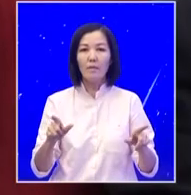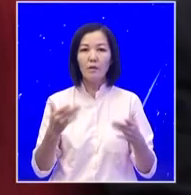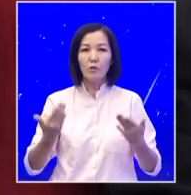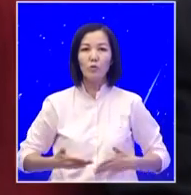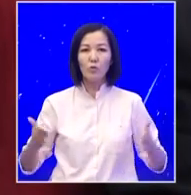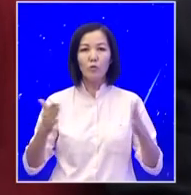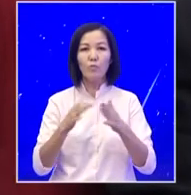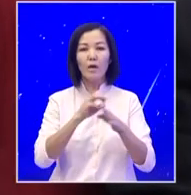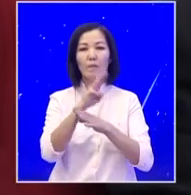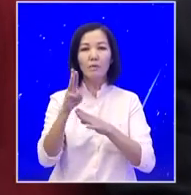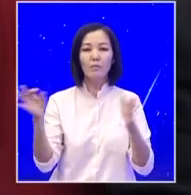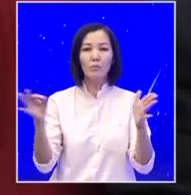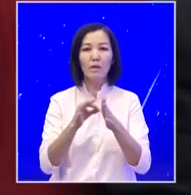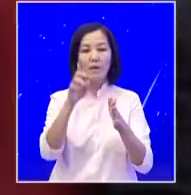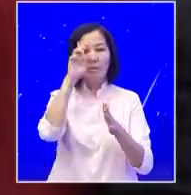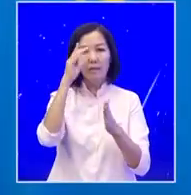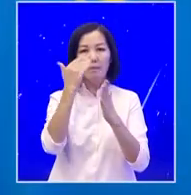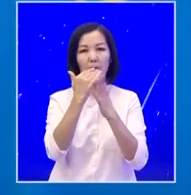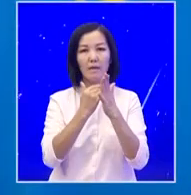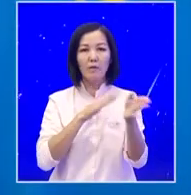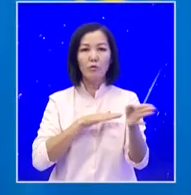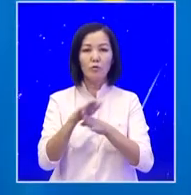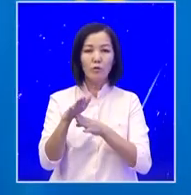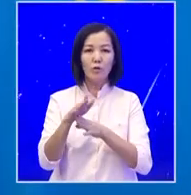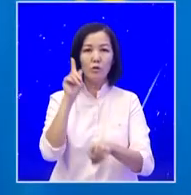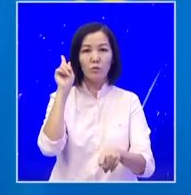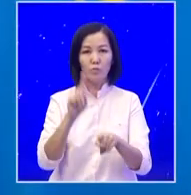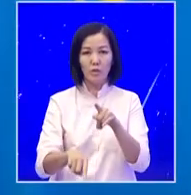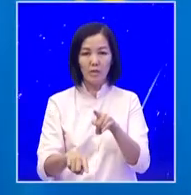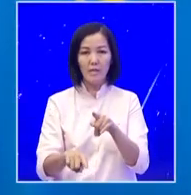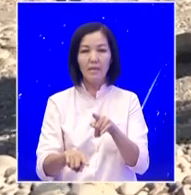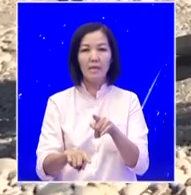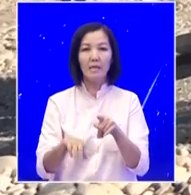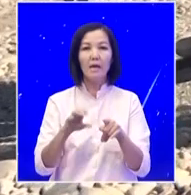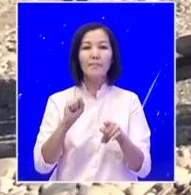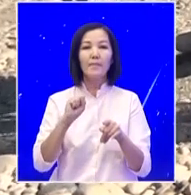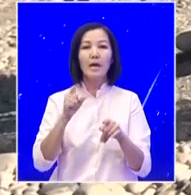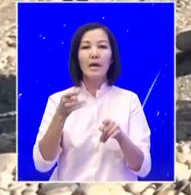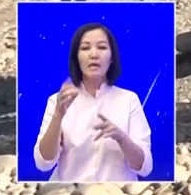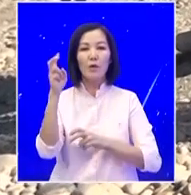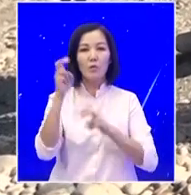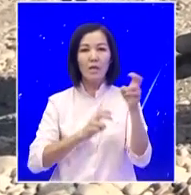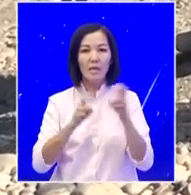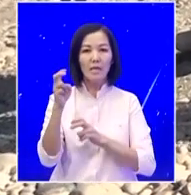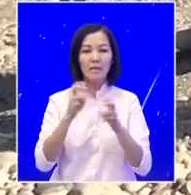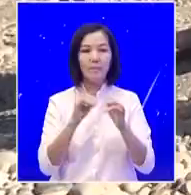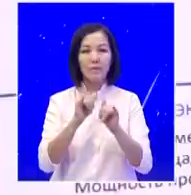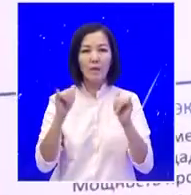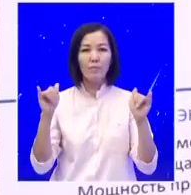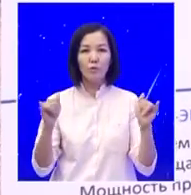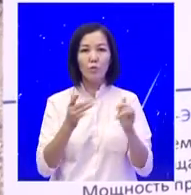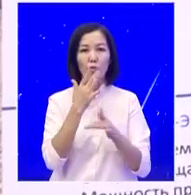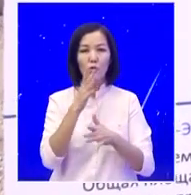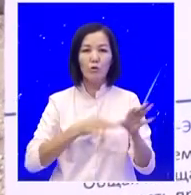үймен қамтамасыз ету мақсатында мемлекеттік бағдарламалардың жүзеге асуы жетілдетіледі. Агроөнеркәсіптік кешенді